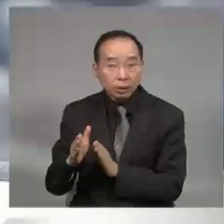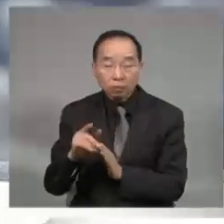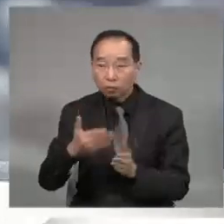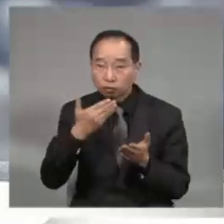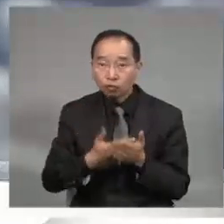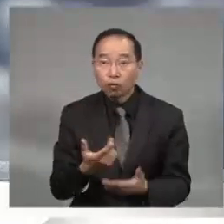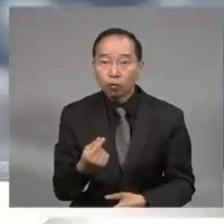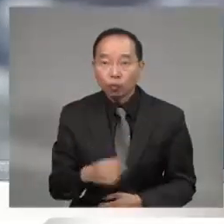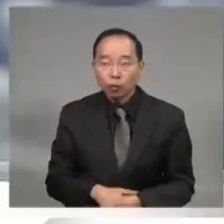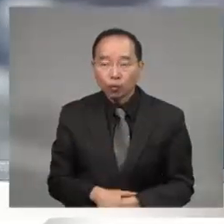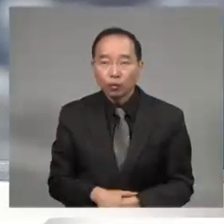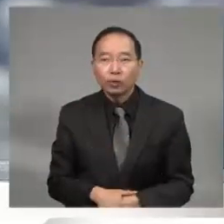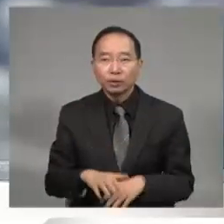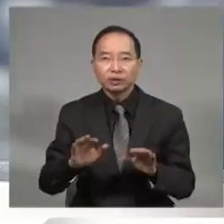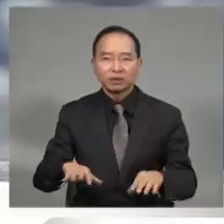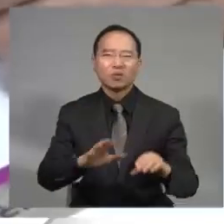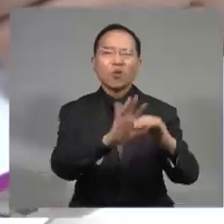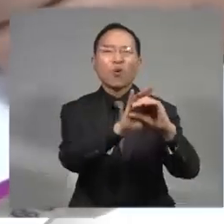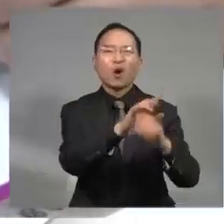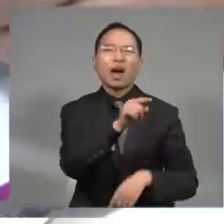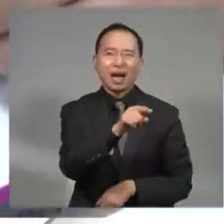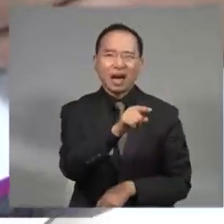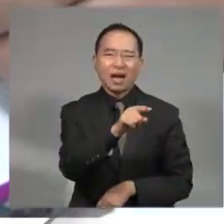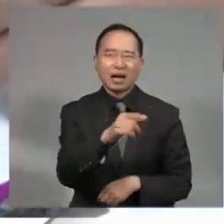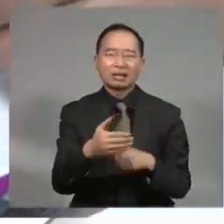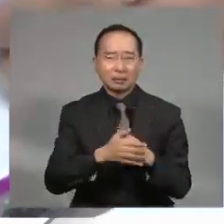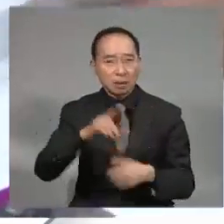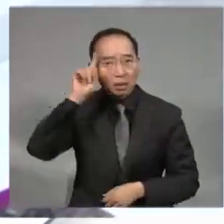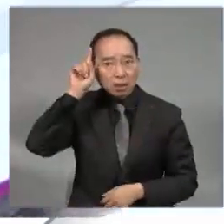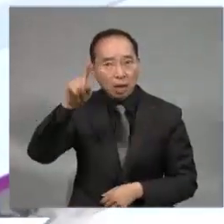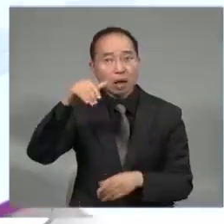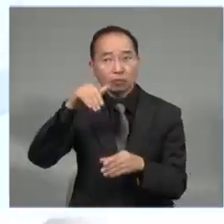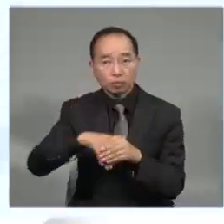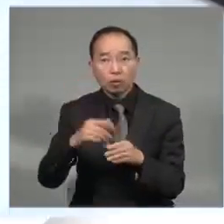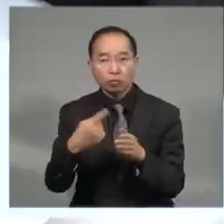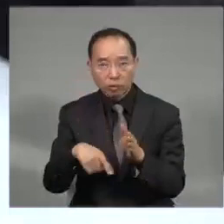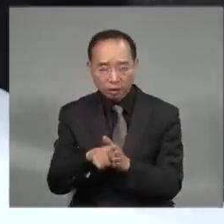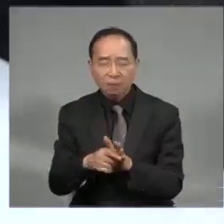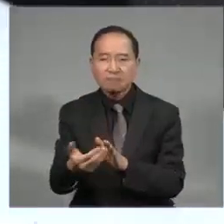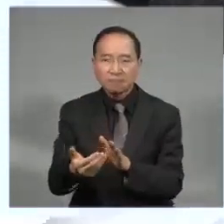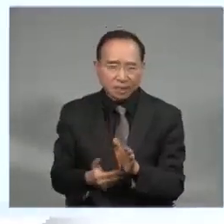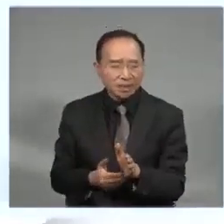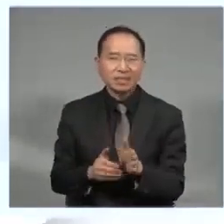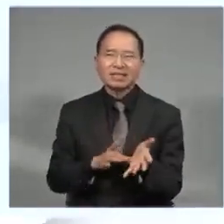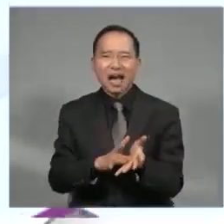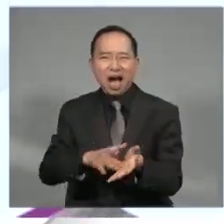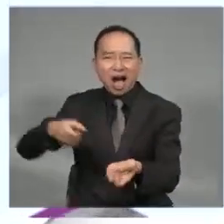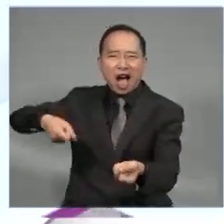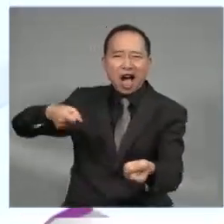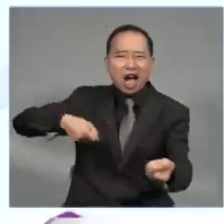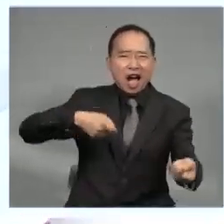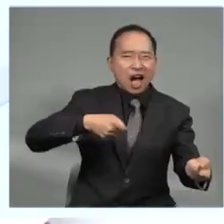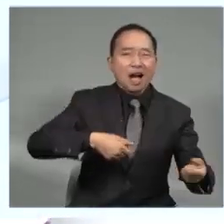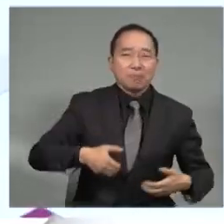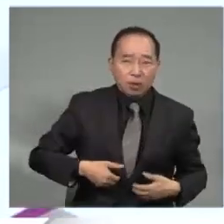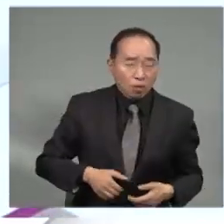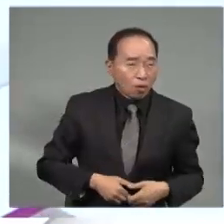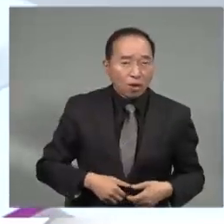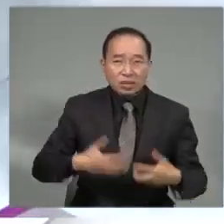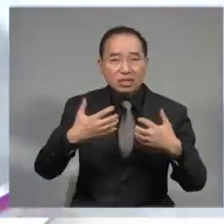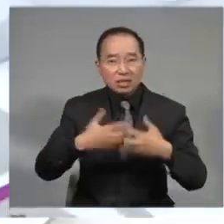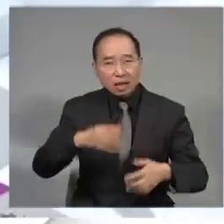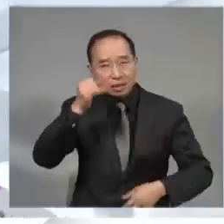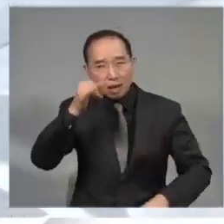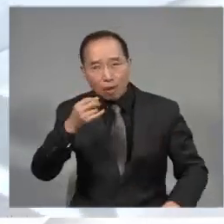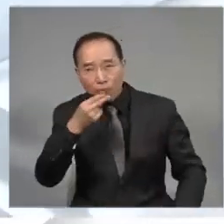그렇죠. 네, 또 무엇보다 지금 코로나19 상황이기 때문에 내일 투표를 위해서 또 소독과 방역을 해야 하고요. 내일 쓸 장비들이 이상 유무가 없는지도